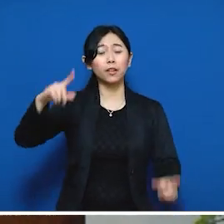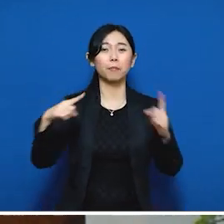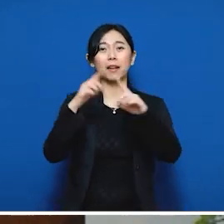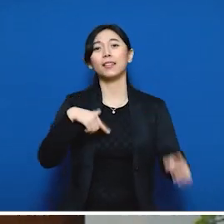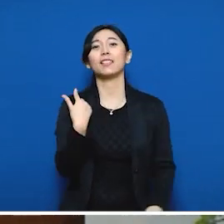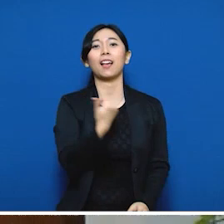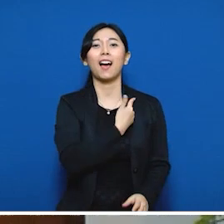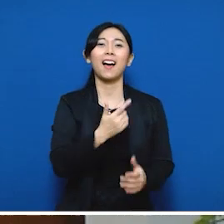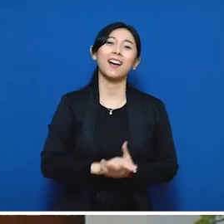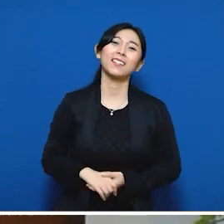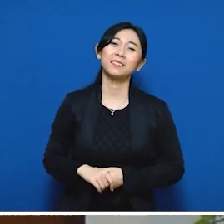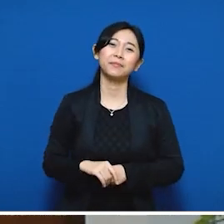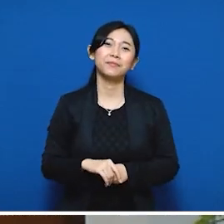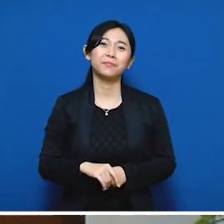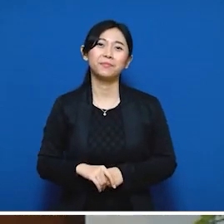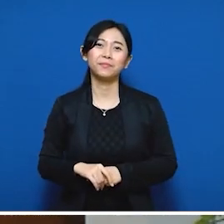kita.